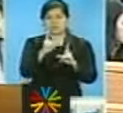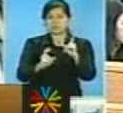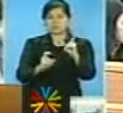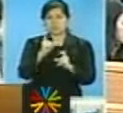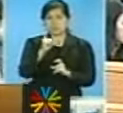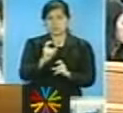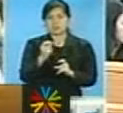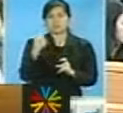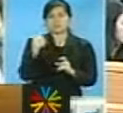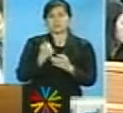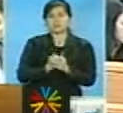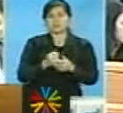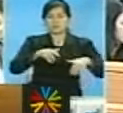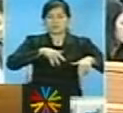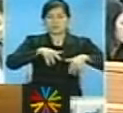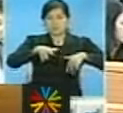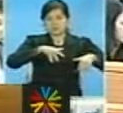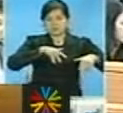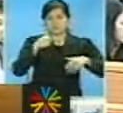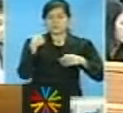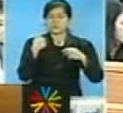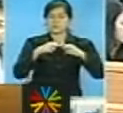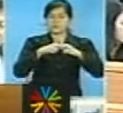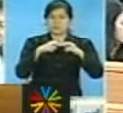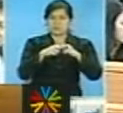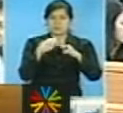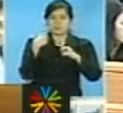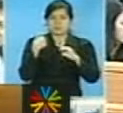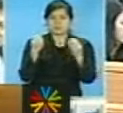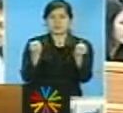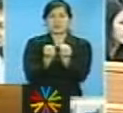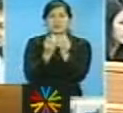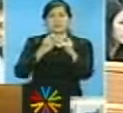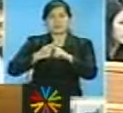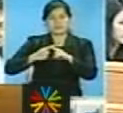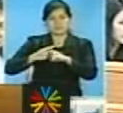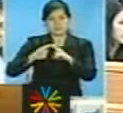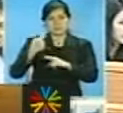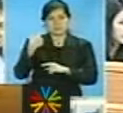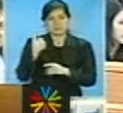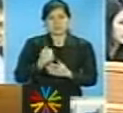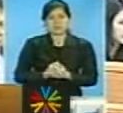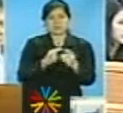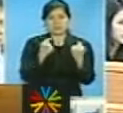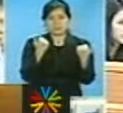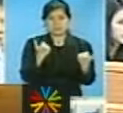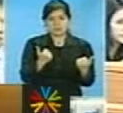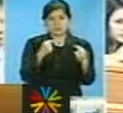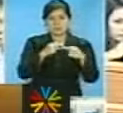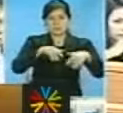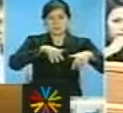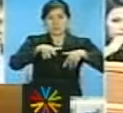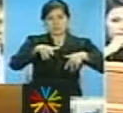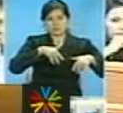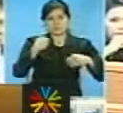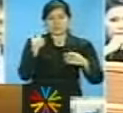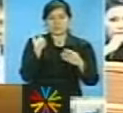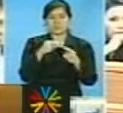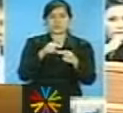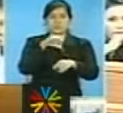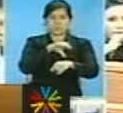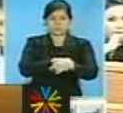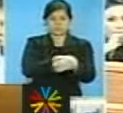ตายพี่น้องประชาชนที่ได้รับบาดเจ็บพี่พี่น้องประชาชนที่ถูกขุมขังโดยมิ